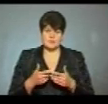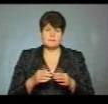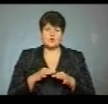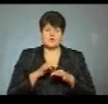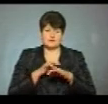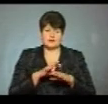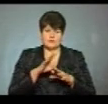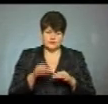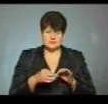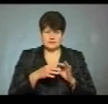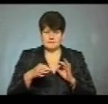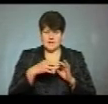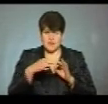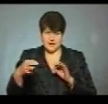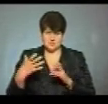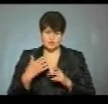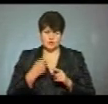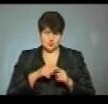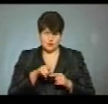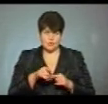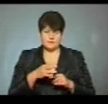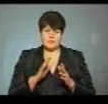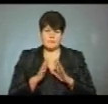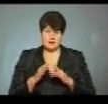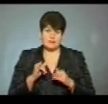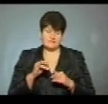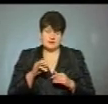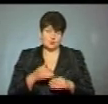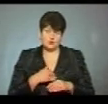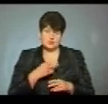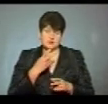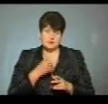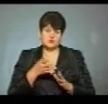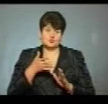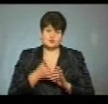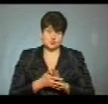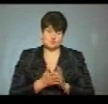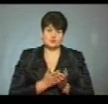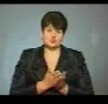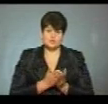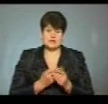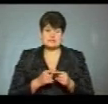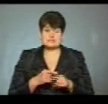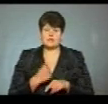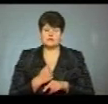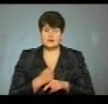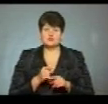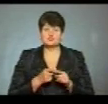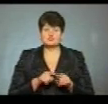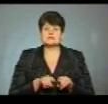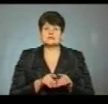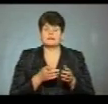до нашого індустріального парку, бо інвестор хоче бачити якусь зрозумілу інфраструктуру, і це головне, чому це індустріальний парк.